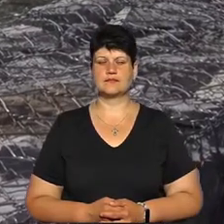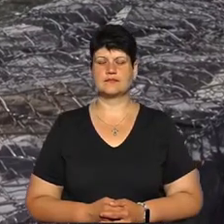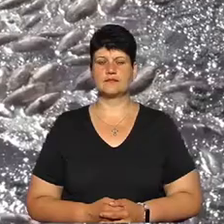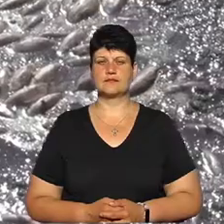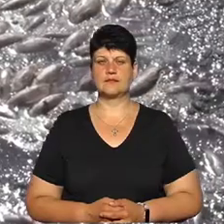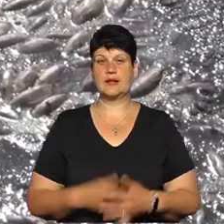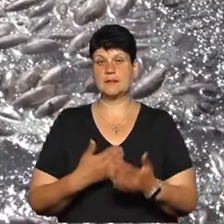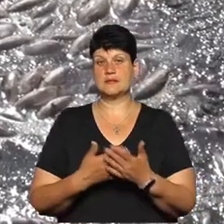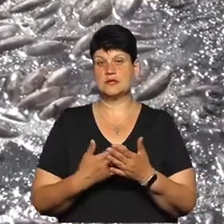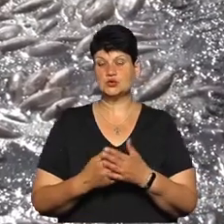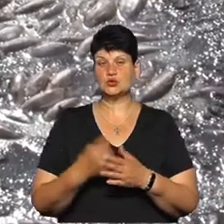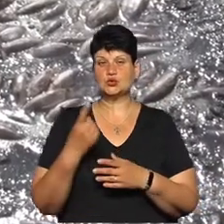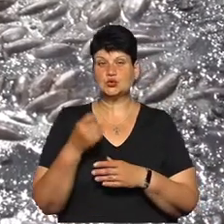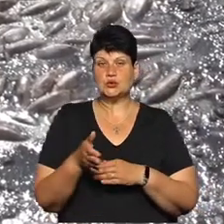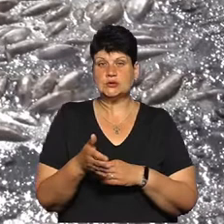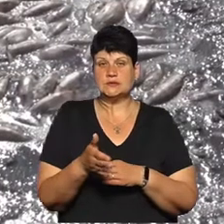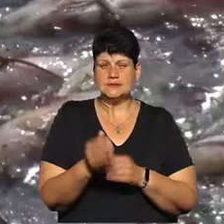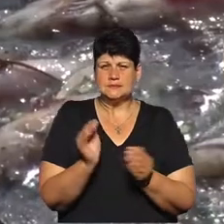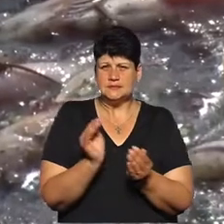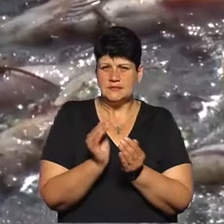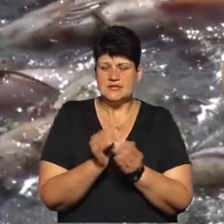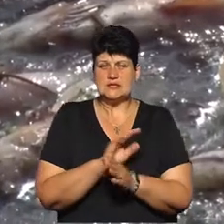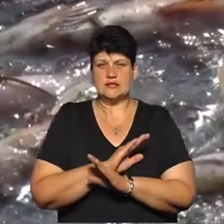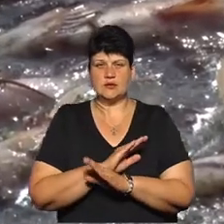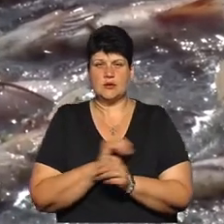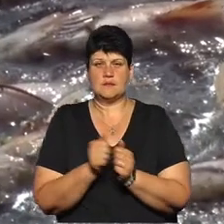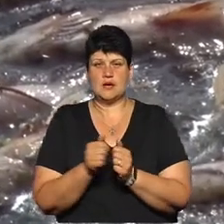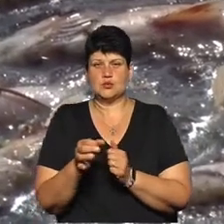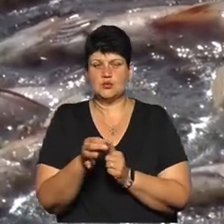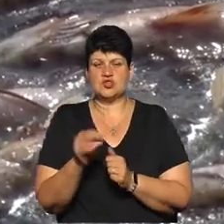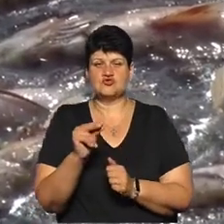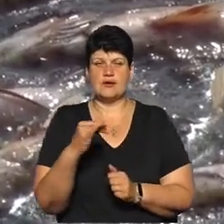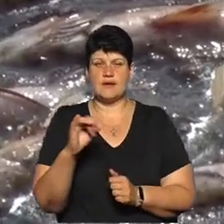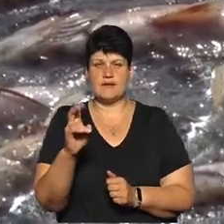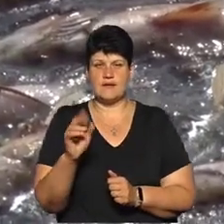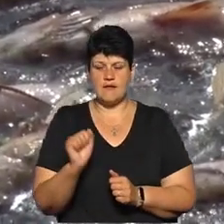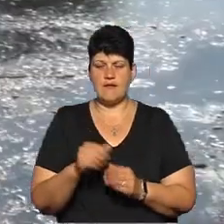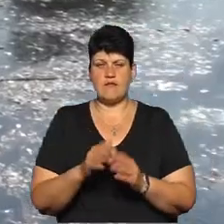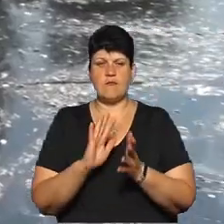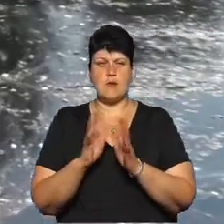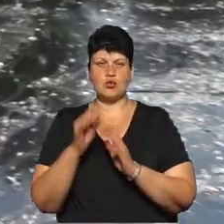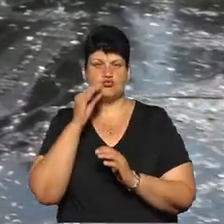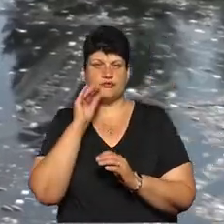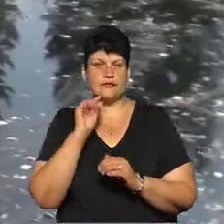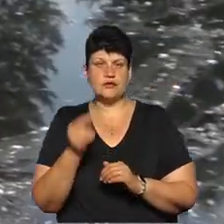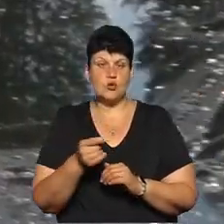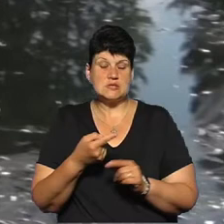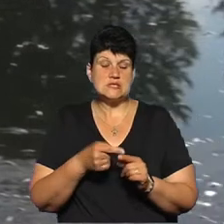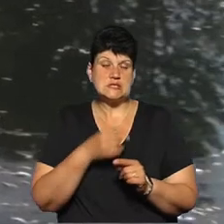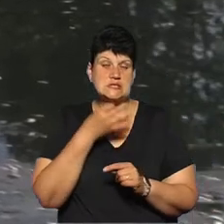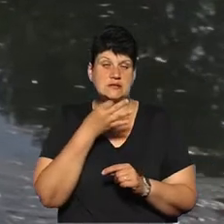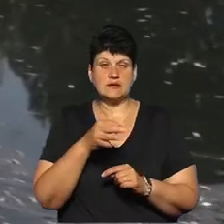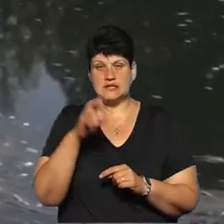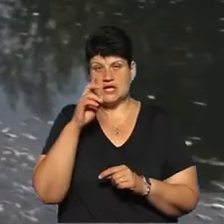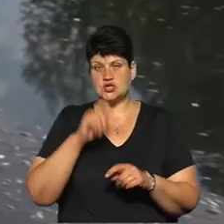Близько сотні мальків риби загинули в водоймі поблизу острівка Чайка, що в парку Шевченка у Тернополі. Про це розповів держекоінспектор